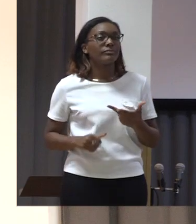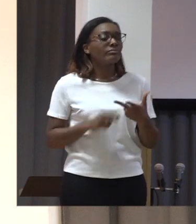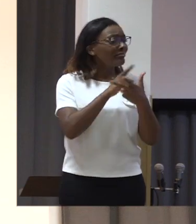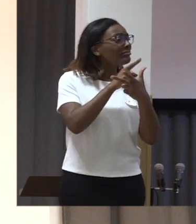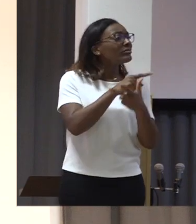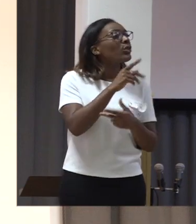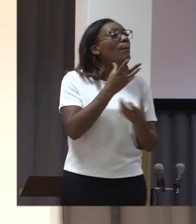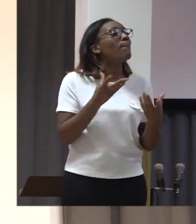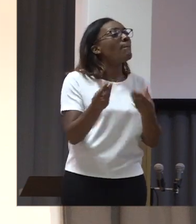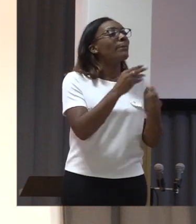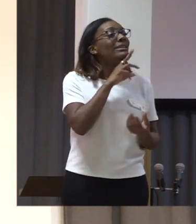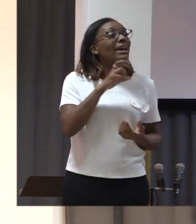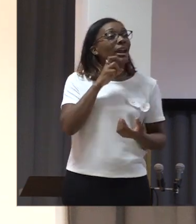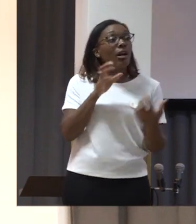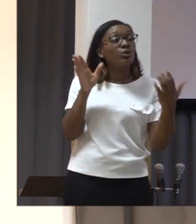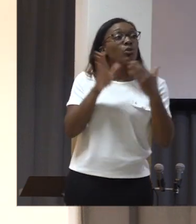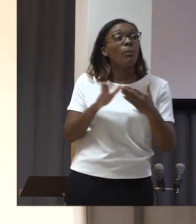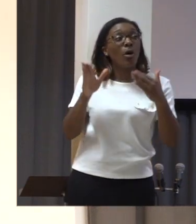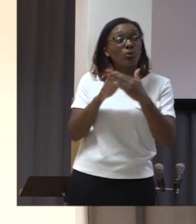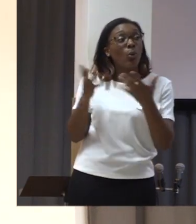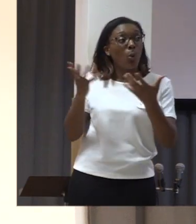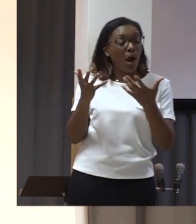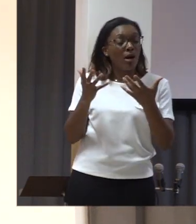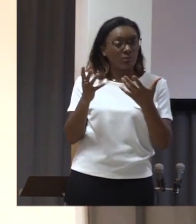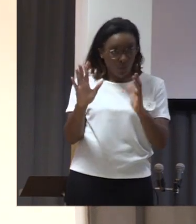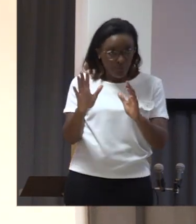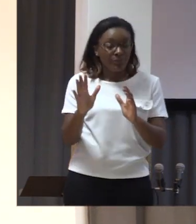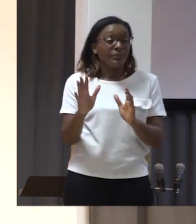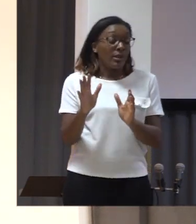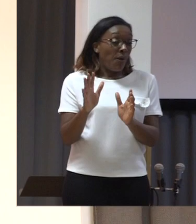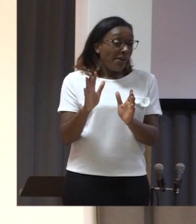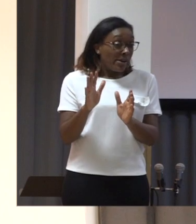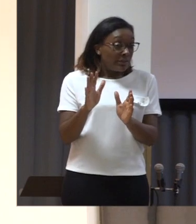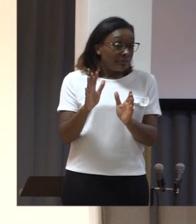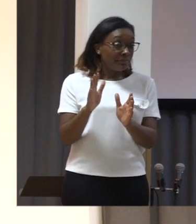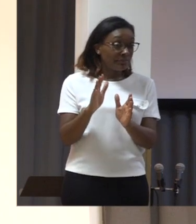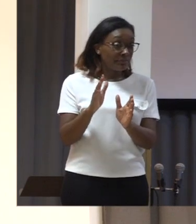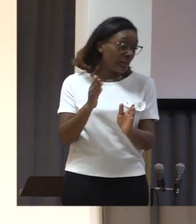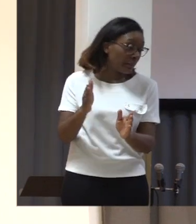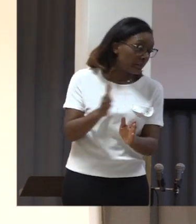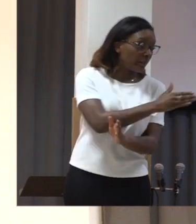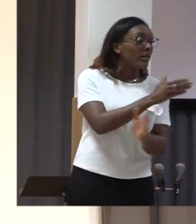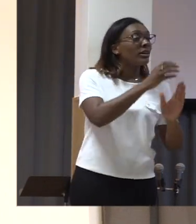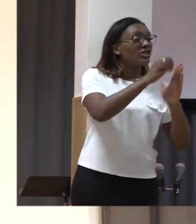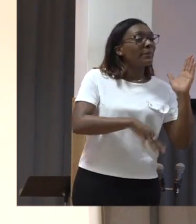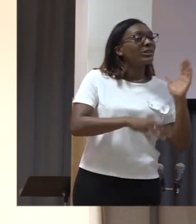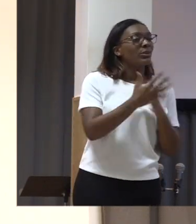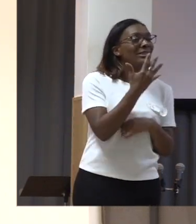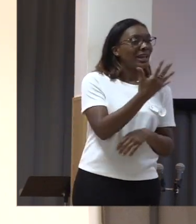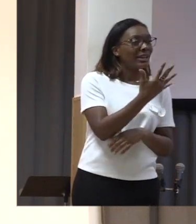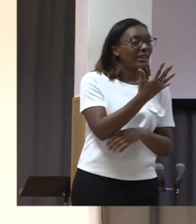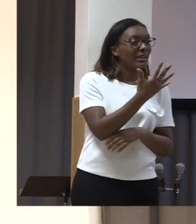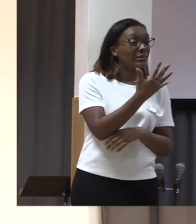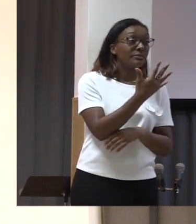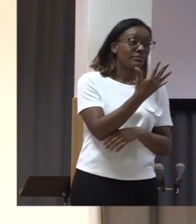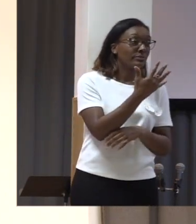demande? Après l'épisode sur la victoire contre les Philistins que nous retrouvons au chapitre 7, l'auteur commence par une précision